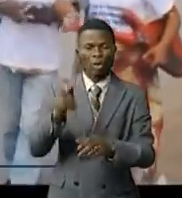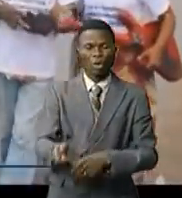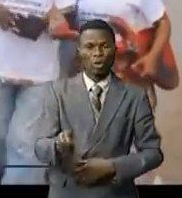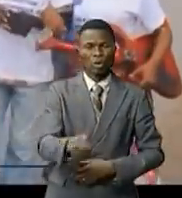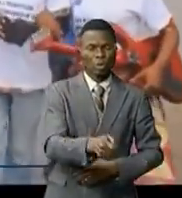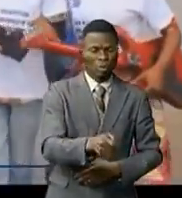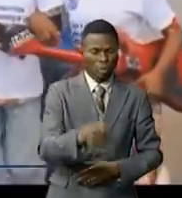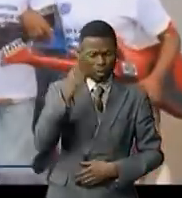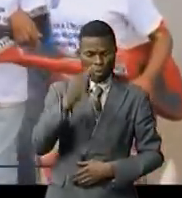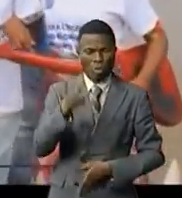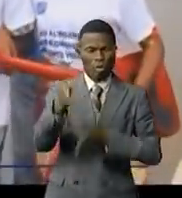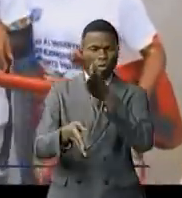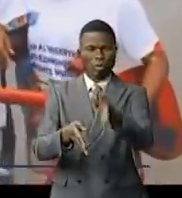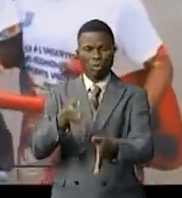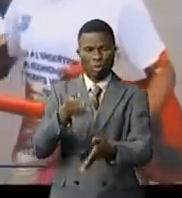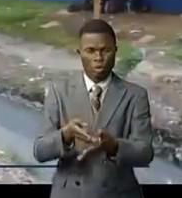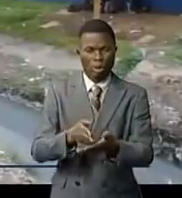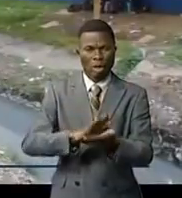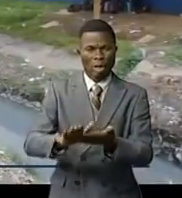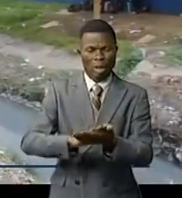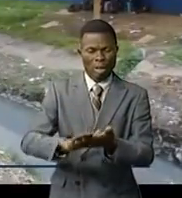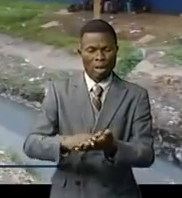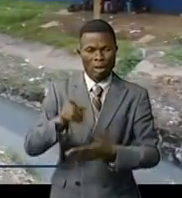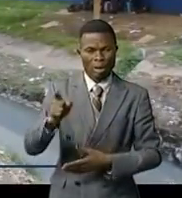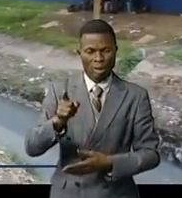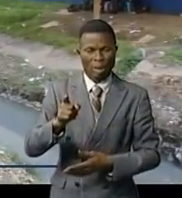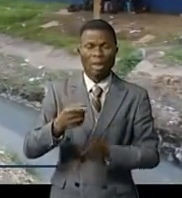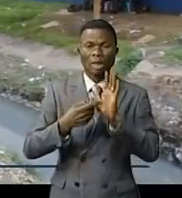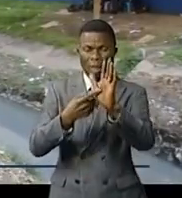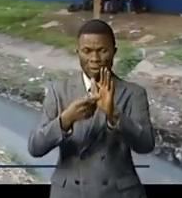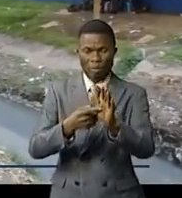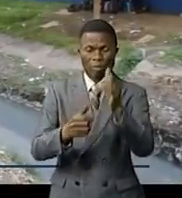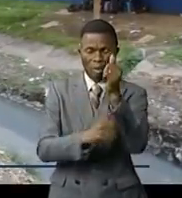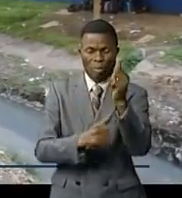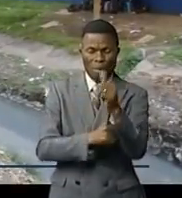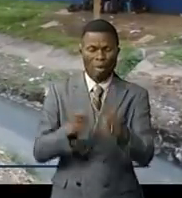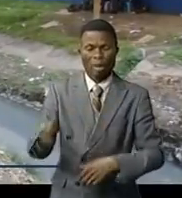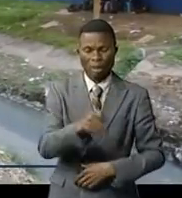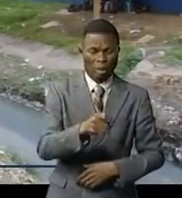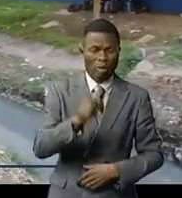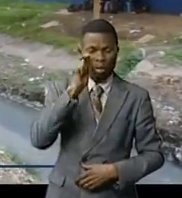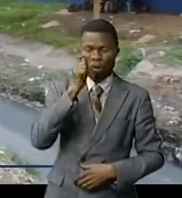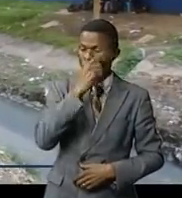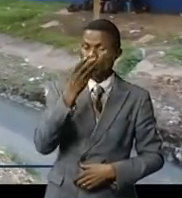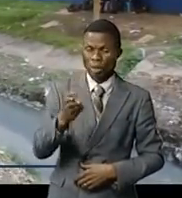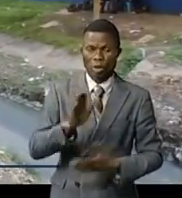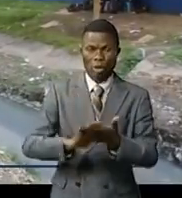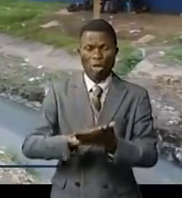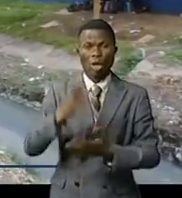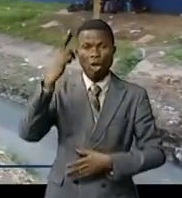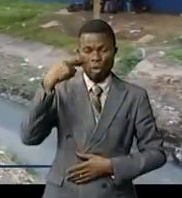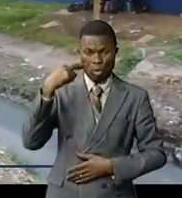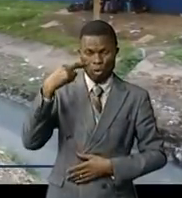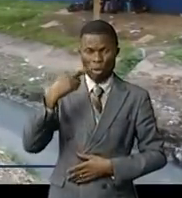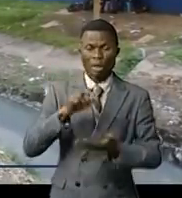pour leur déplacement. La couleur blanche, c'est pour dire que la personne qui porte la canne blanche est vulnérable. Il y a aussi la couleur rouge